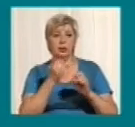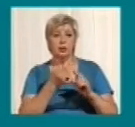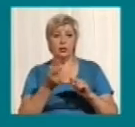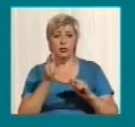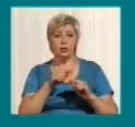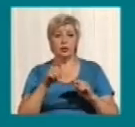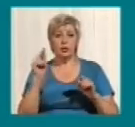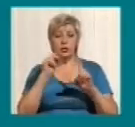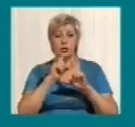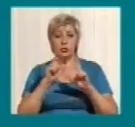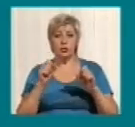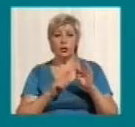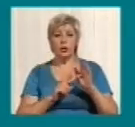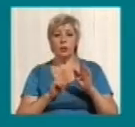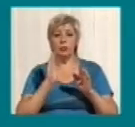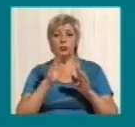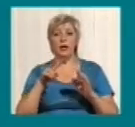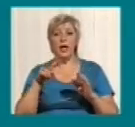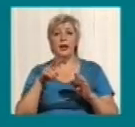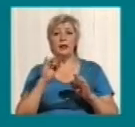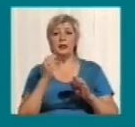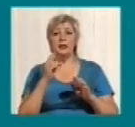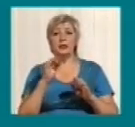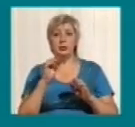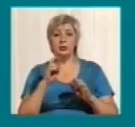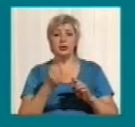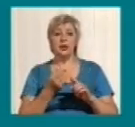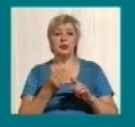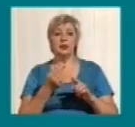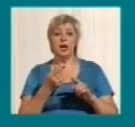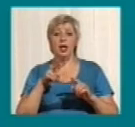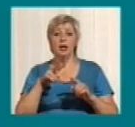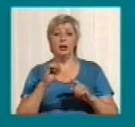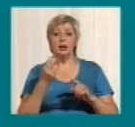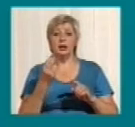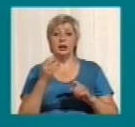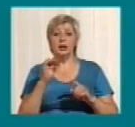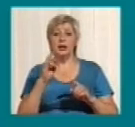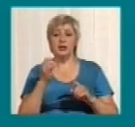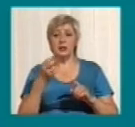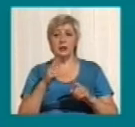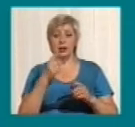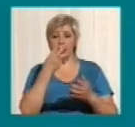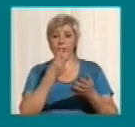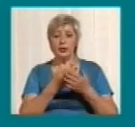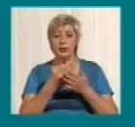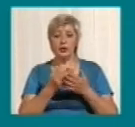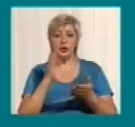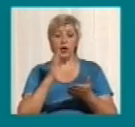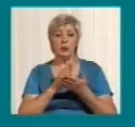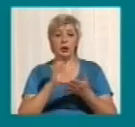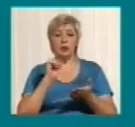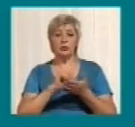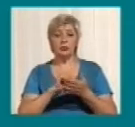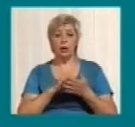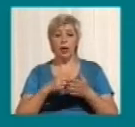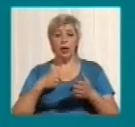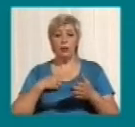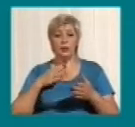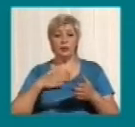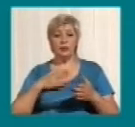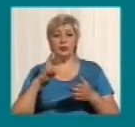це загальне питання, то ліцензія передбачає мати документи, приватизовані на